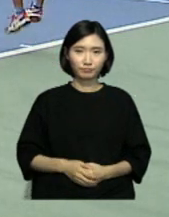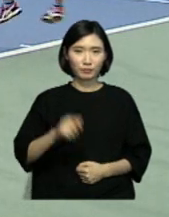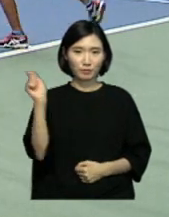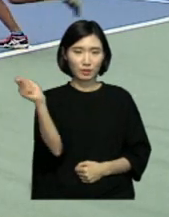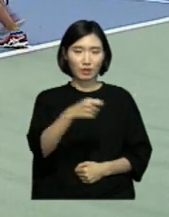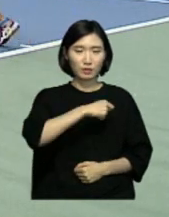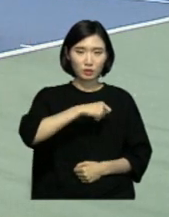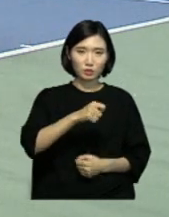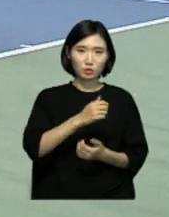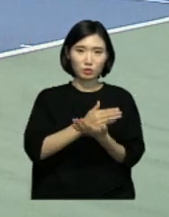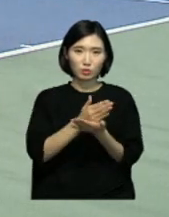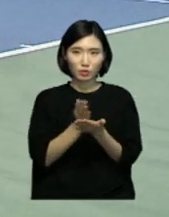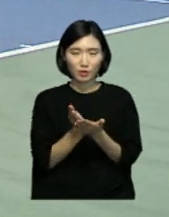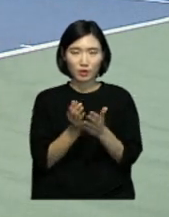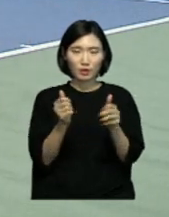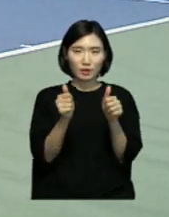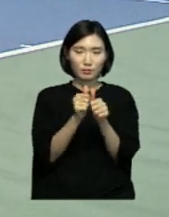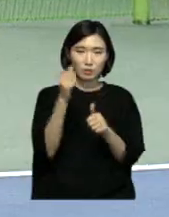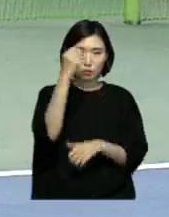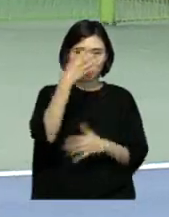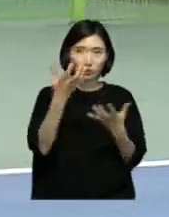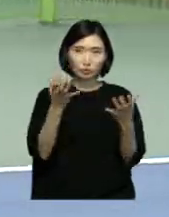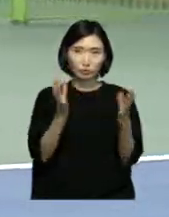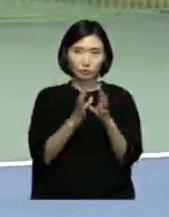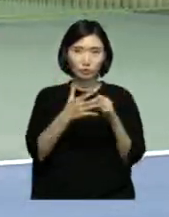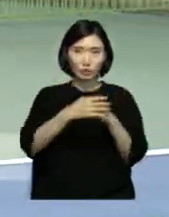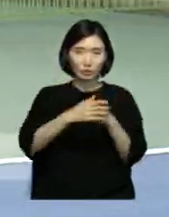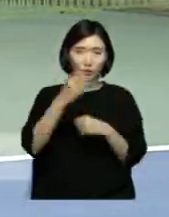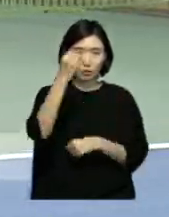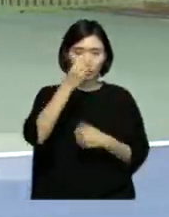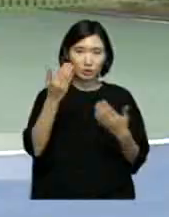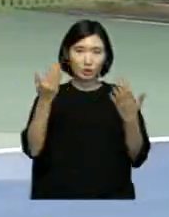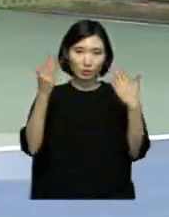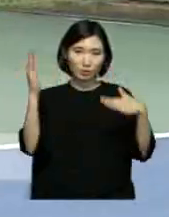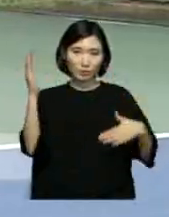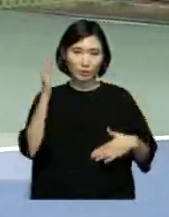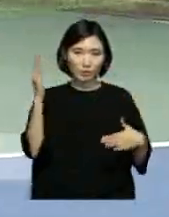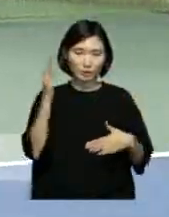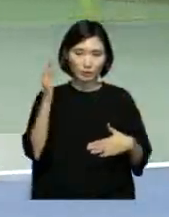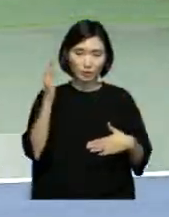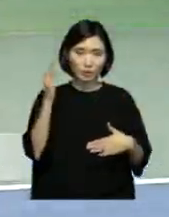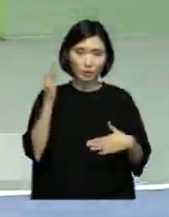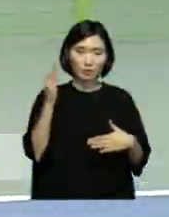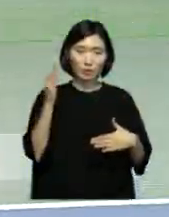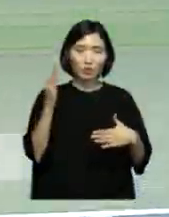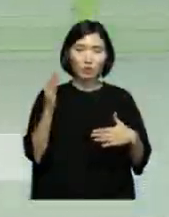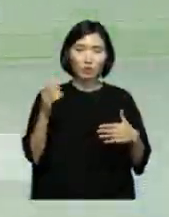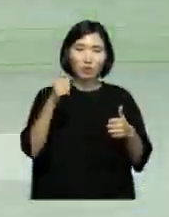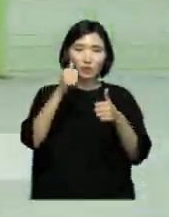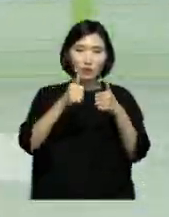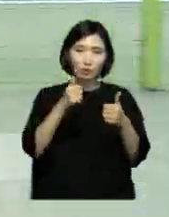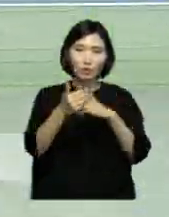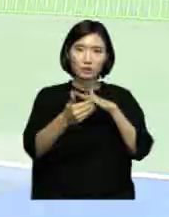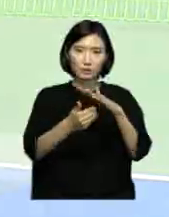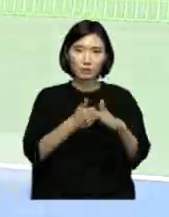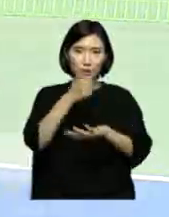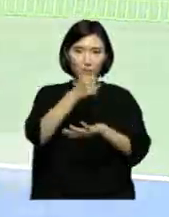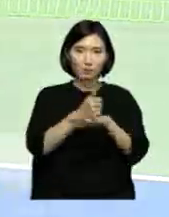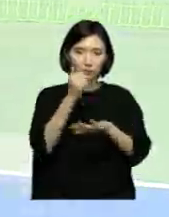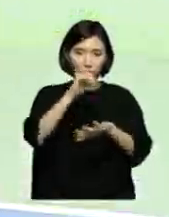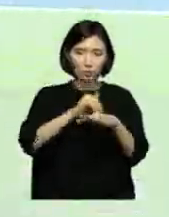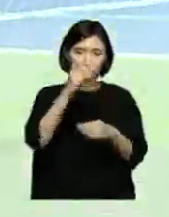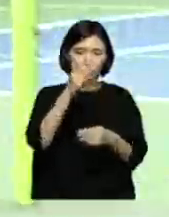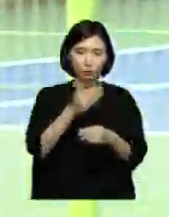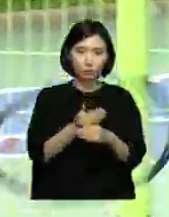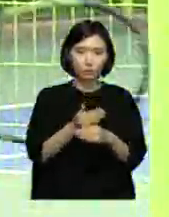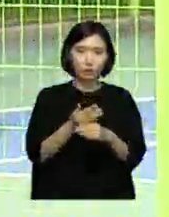테니스 종목 남자고등부 전통의 강호인 마포고등학교 선수들이 체전을 코앞에 두고 막바지 훈련에 한창입니다. 이미